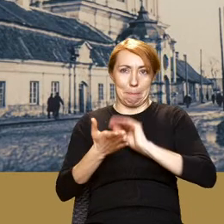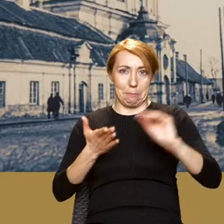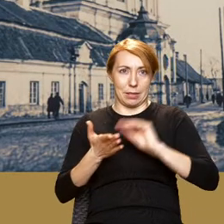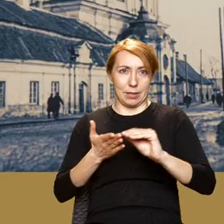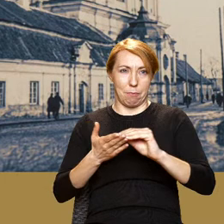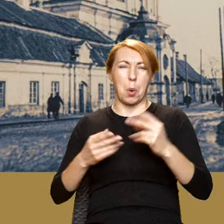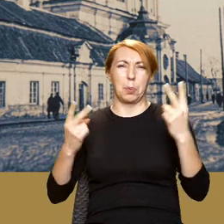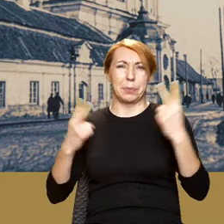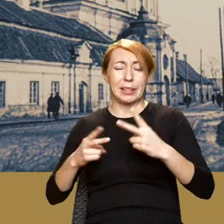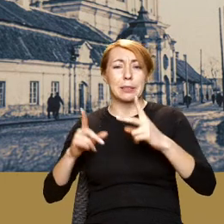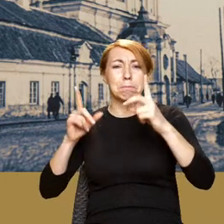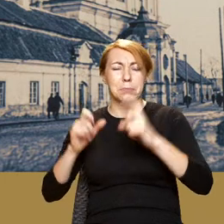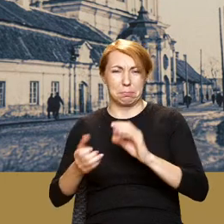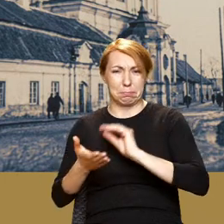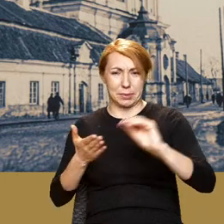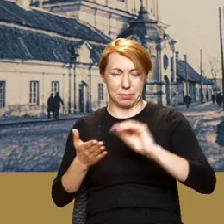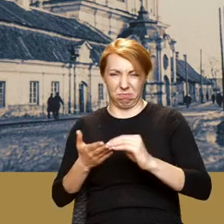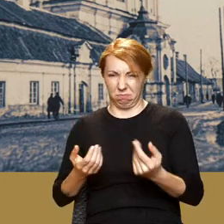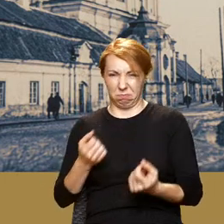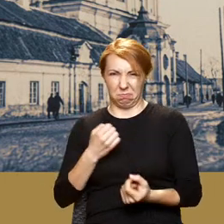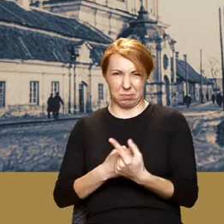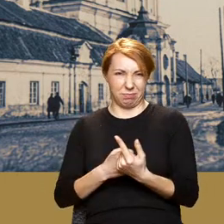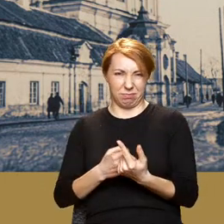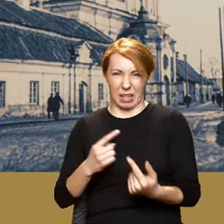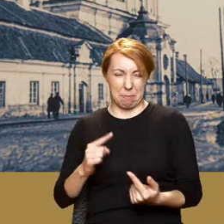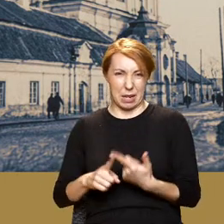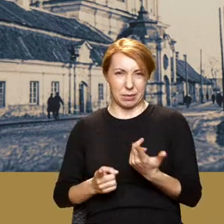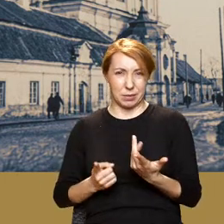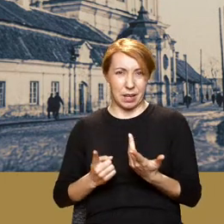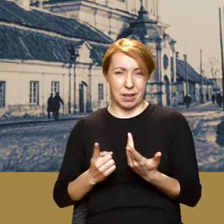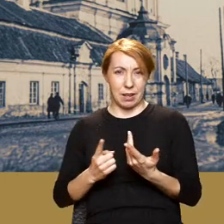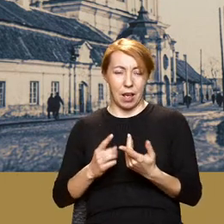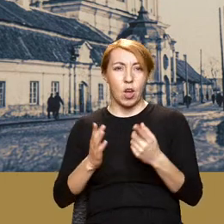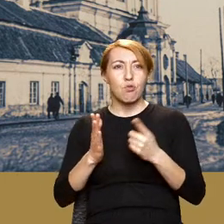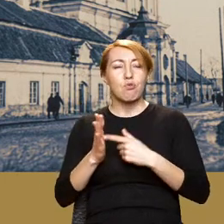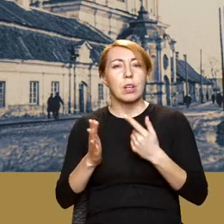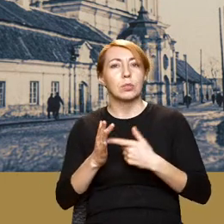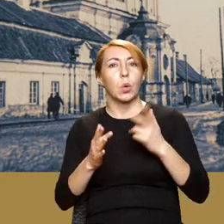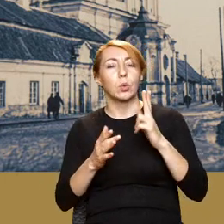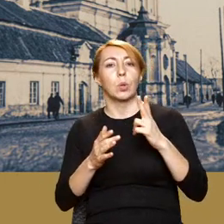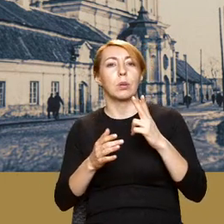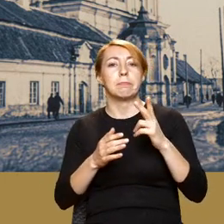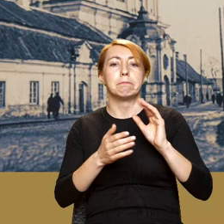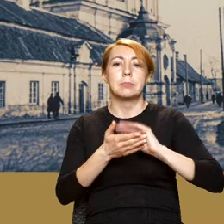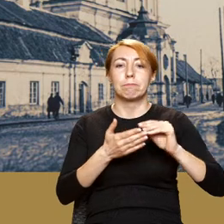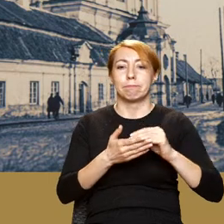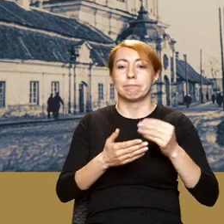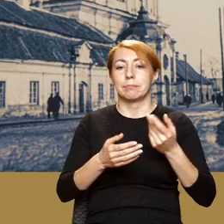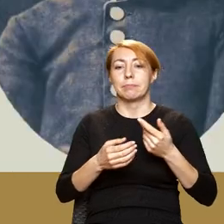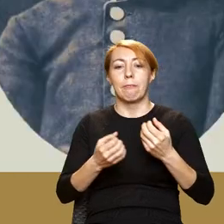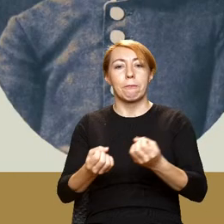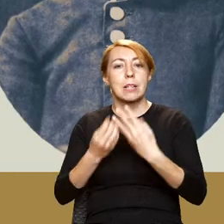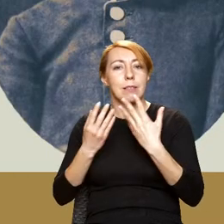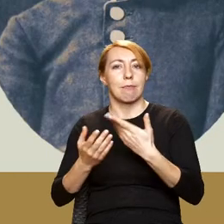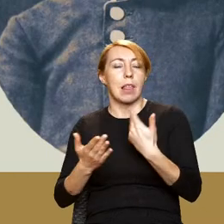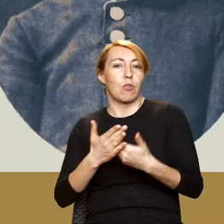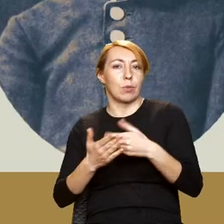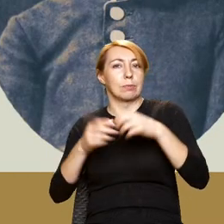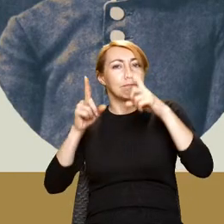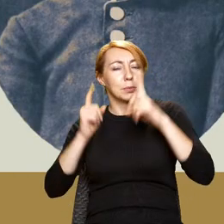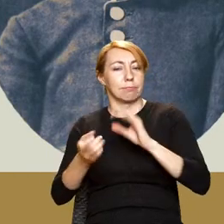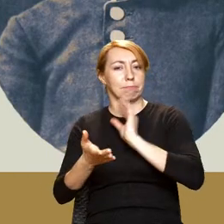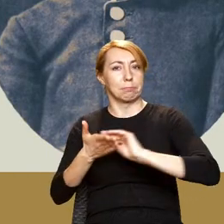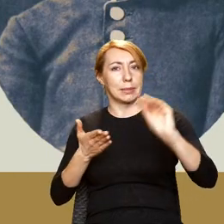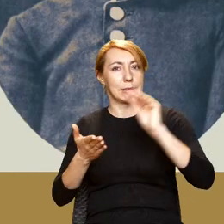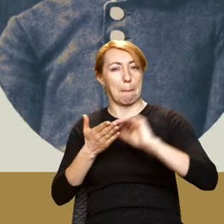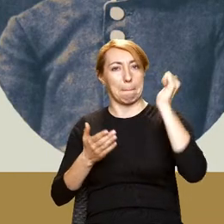taki sposób nieoczywisty. Bardzo często autorzy diariuszy piszą, dlaczego zaczynają pisać.